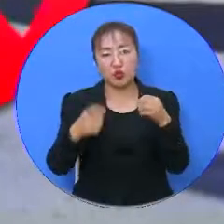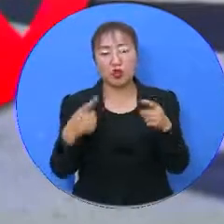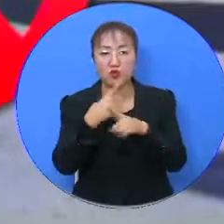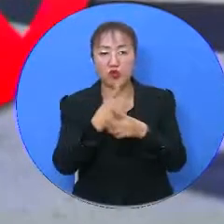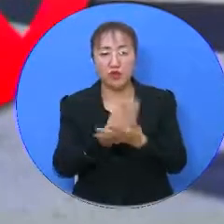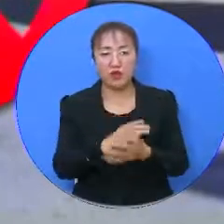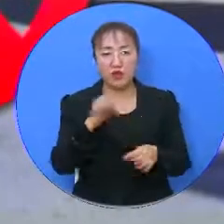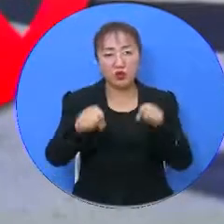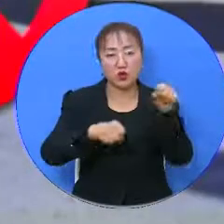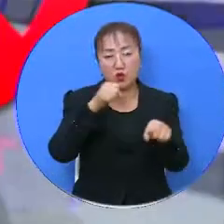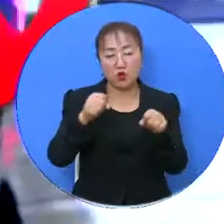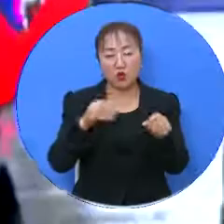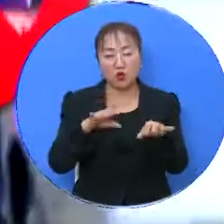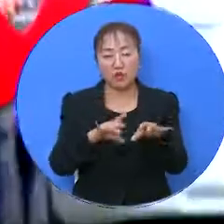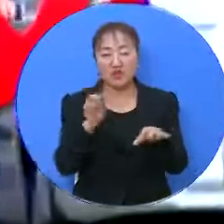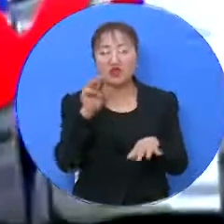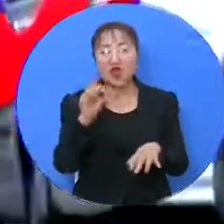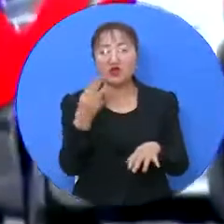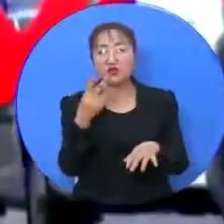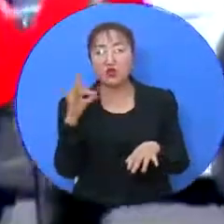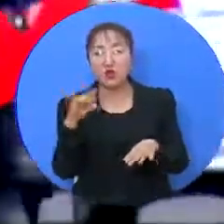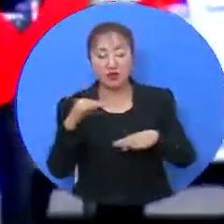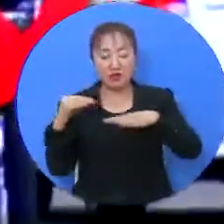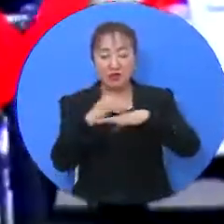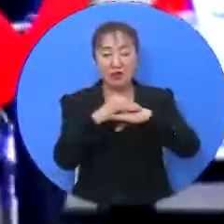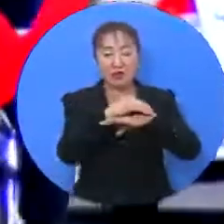Ундаг дугуй болон дугуй тишүүрээр замын хөдөлгөөнд оролцох.